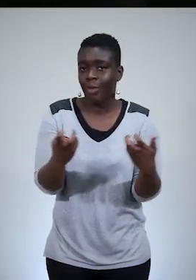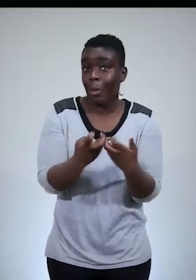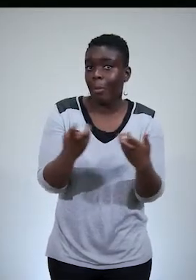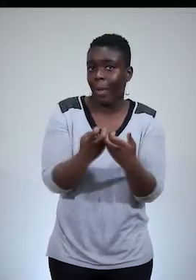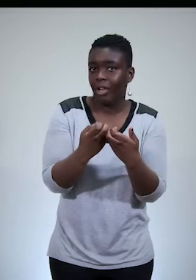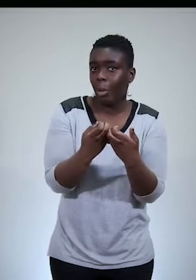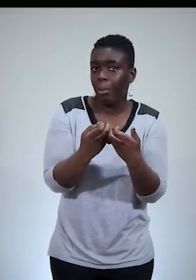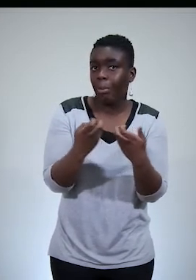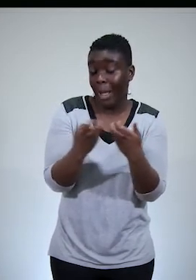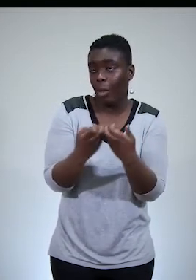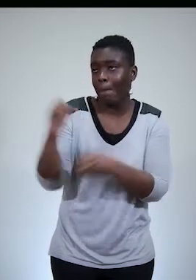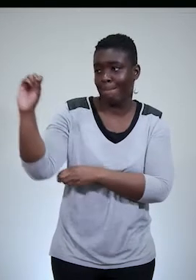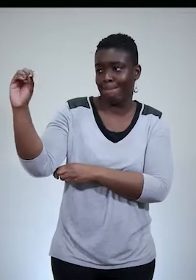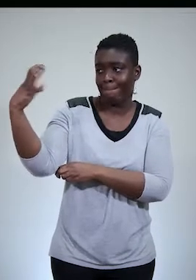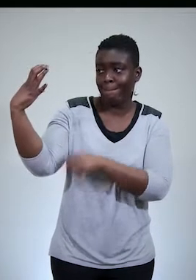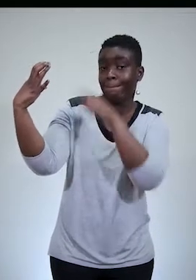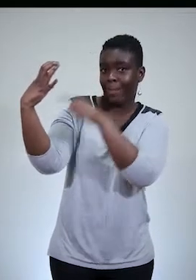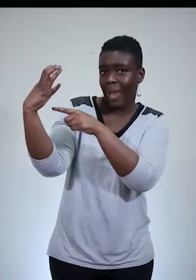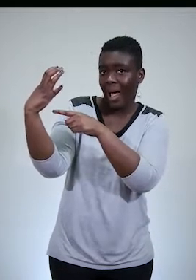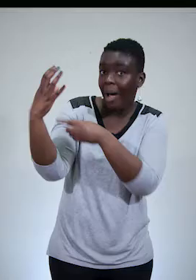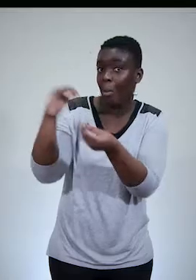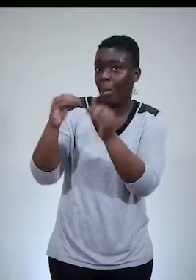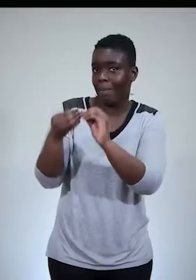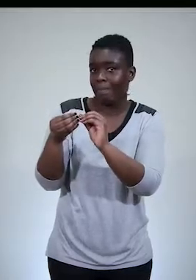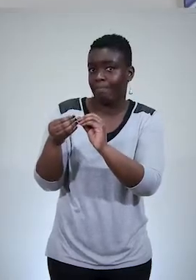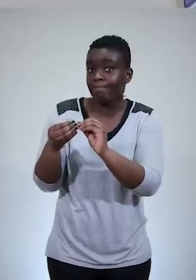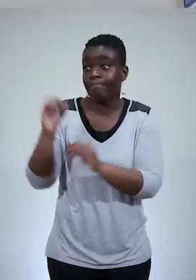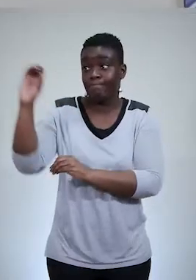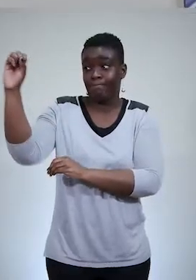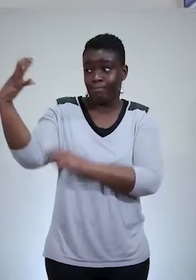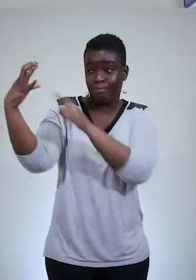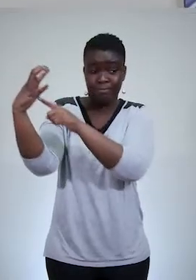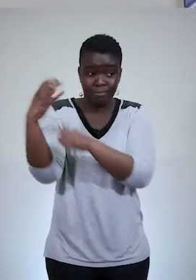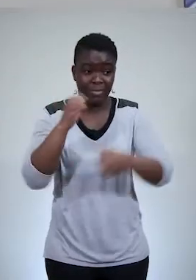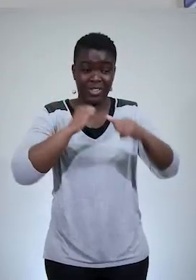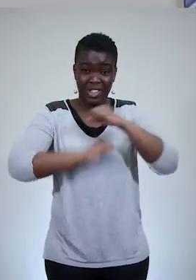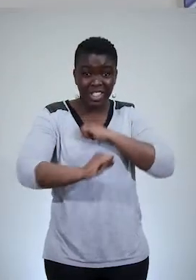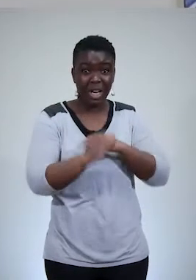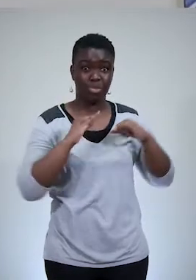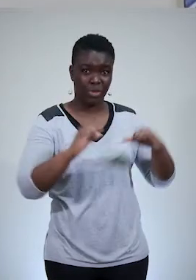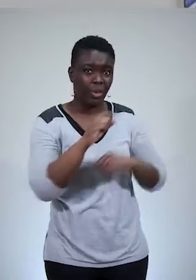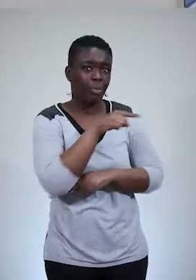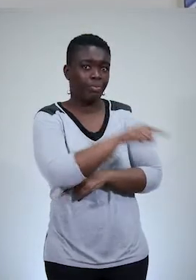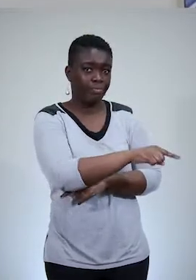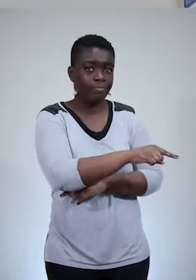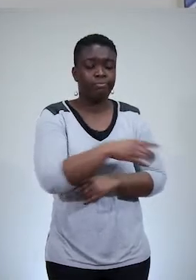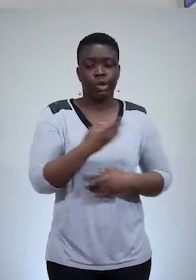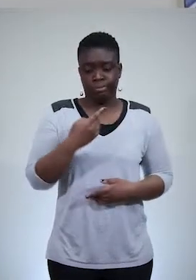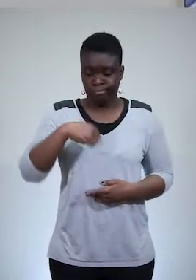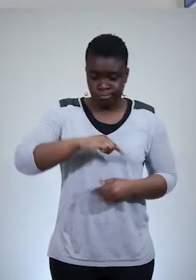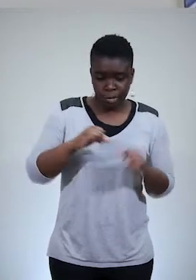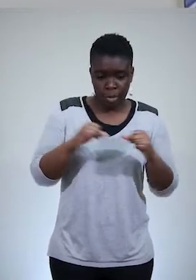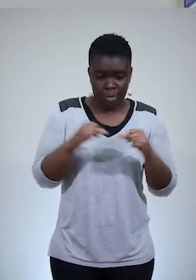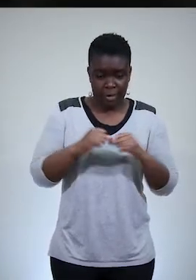fait suivre son CV. Dans le cadre du recrutement, on lui a posé la question directement de savoir si elle